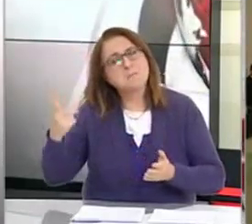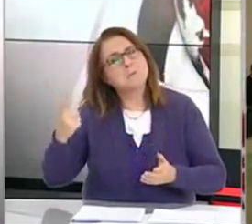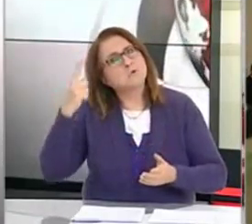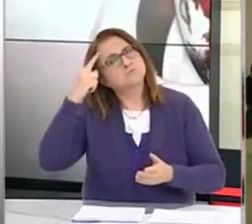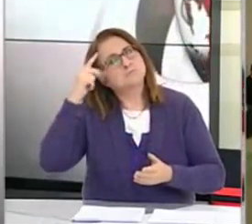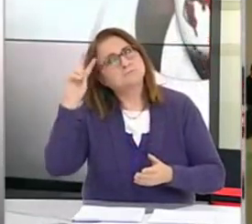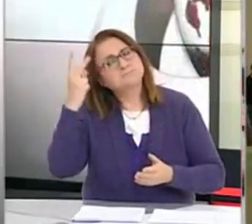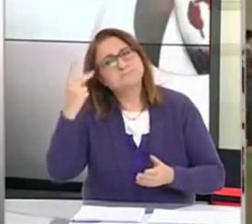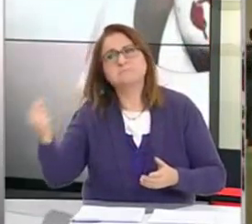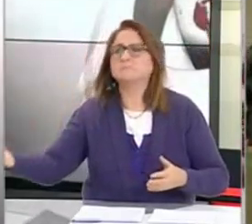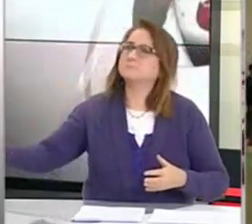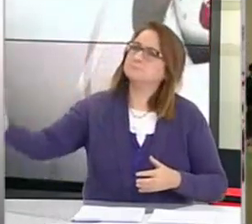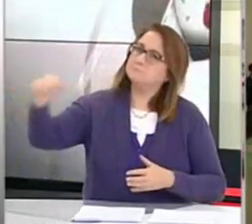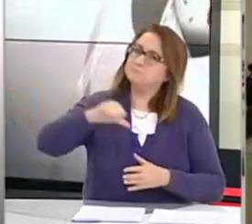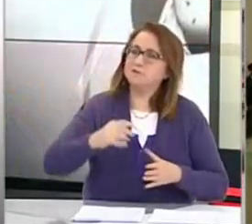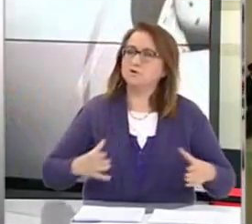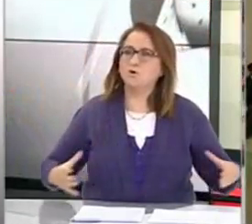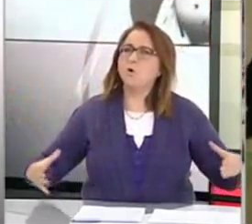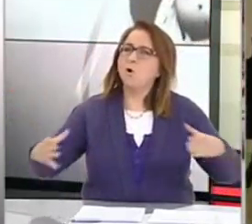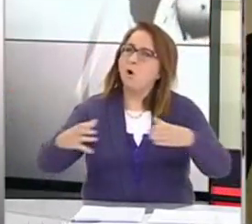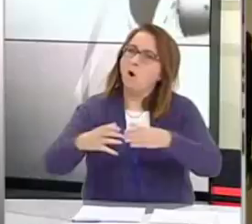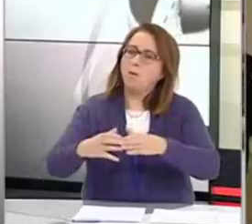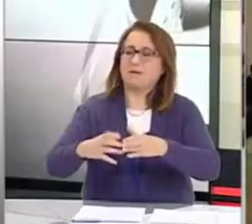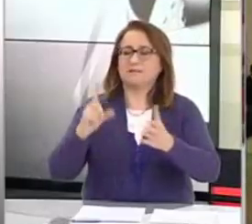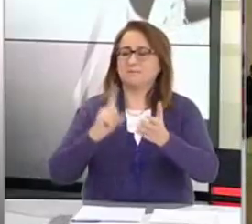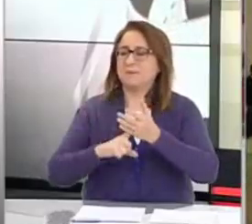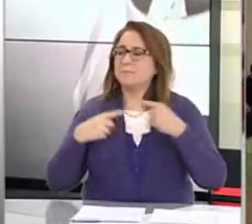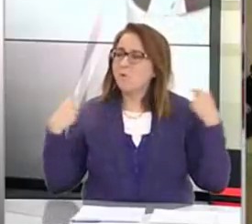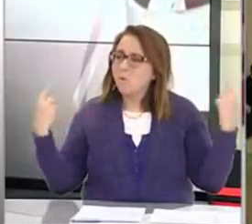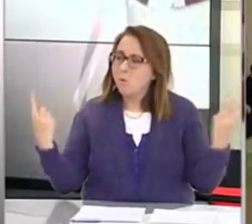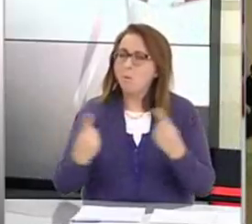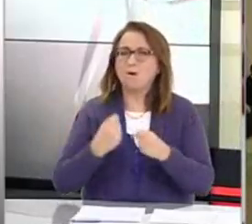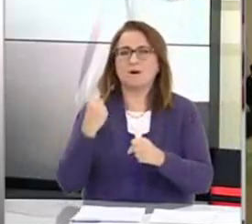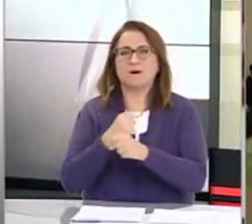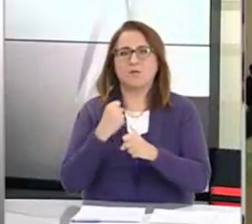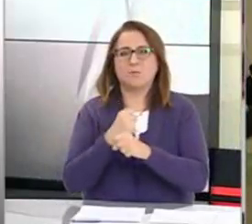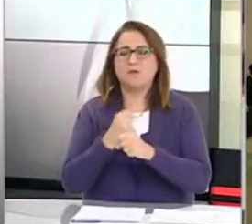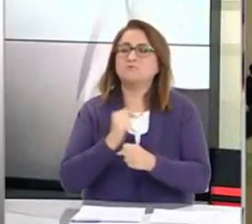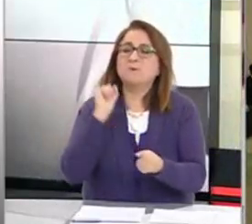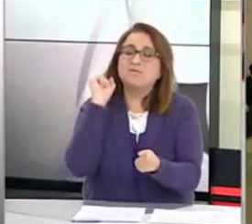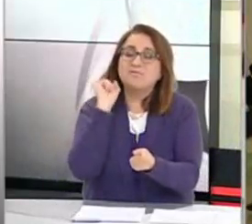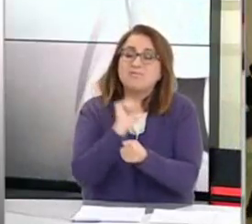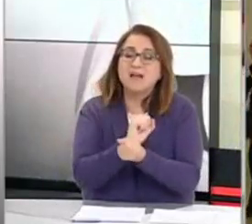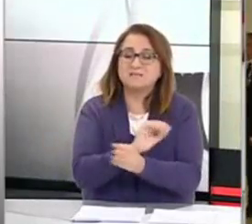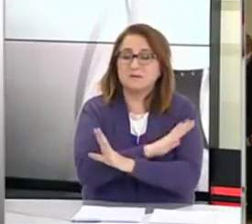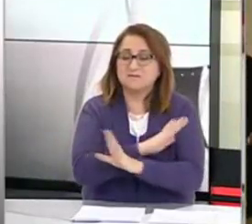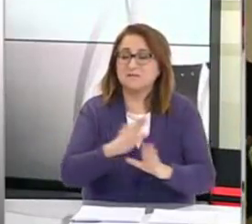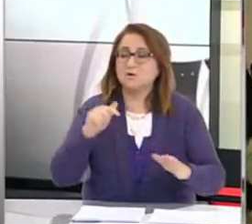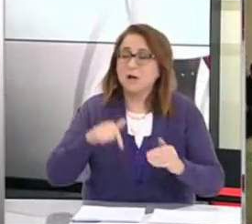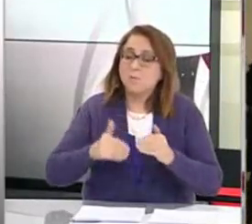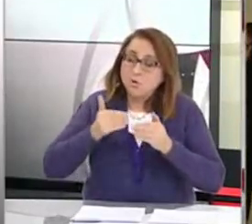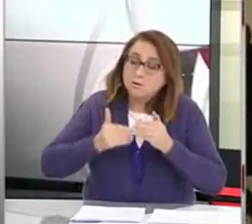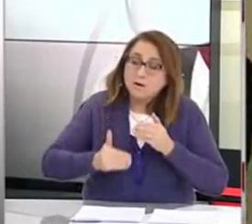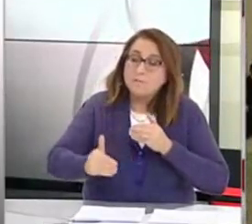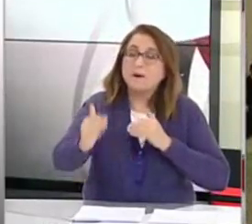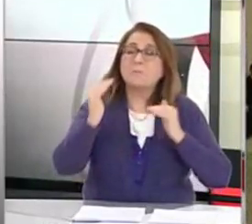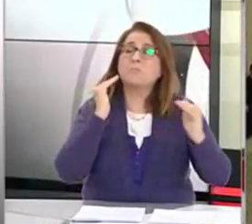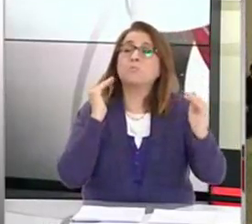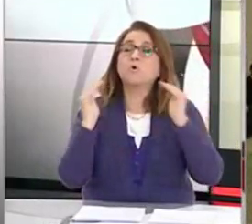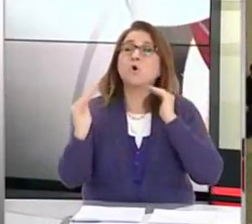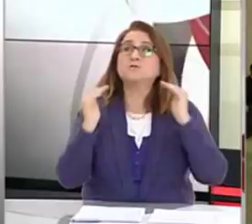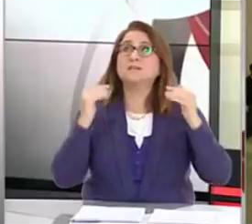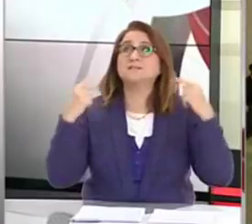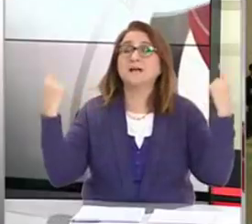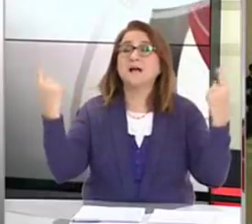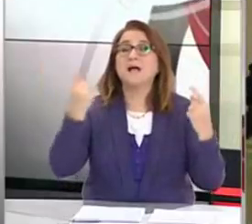θέσεις τους και τις πράξεις τους προκειμένου όλοι μαζί να δεσμευθούμε ότι θα προστατεύσουμε το μέλλον αυτού